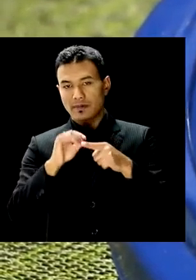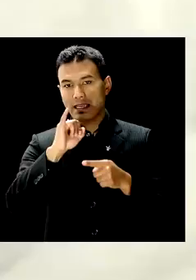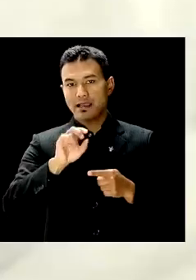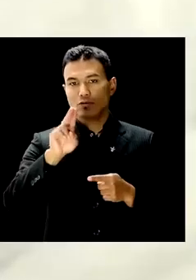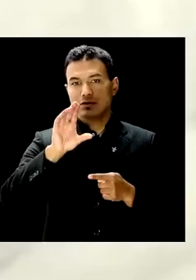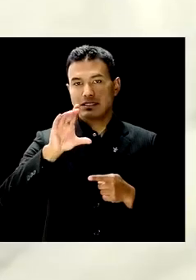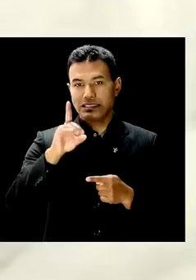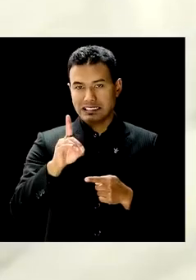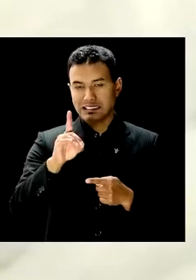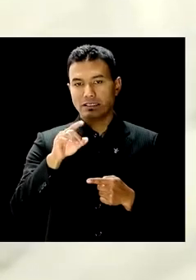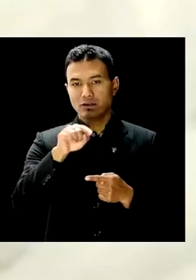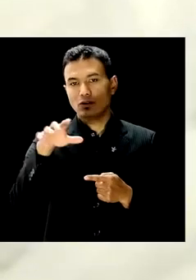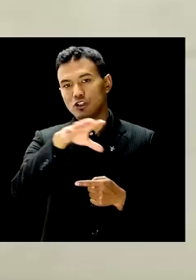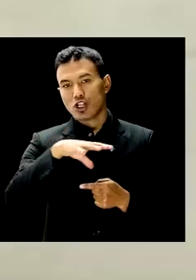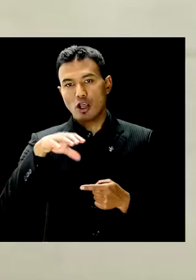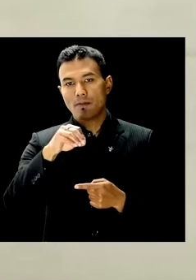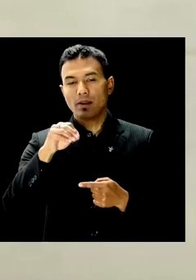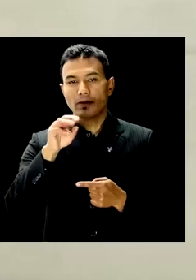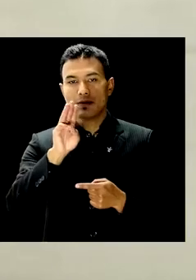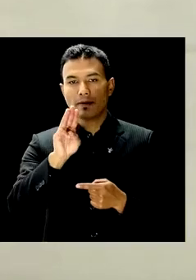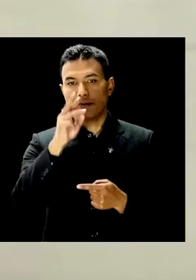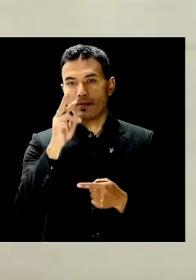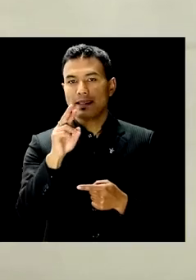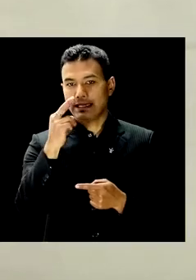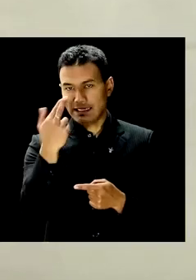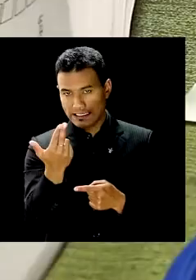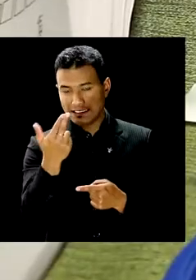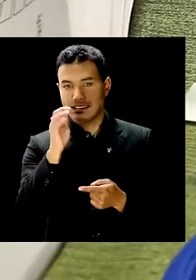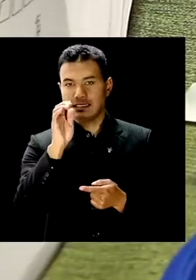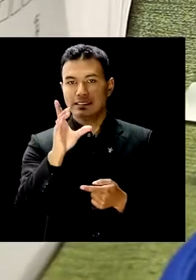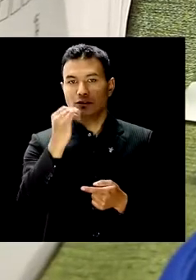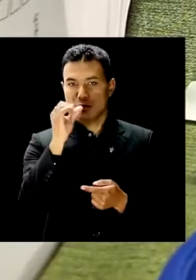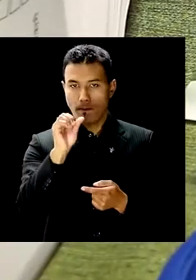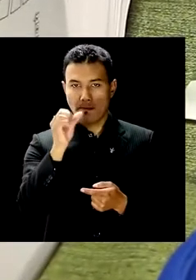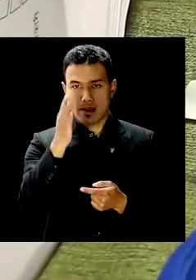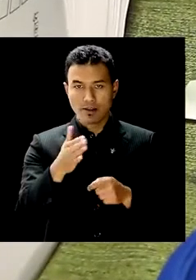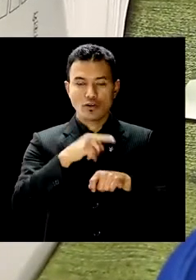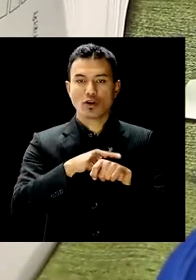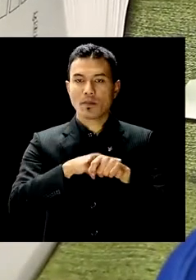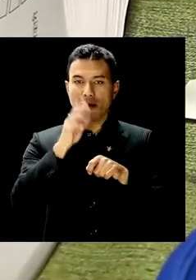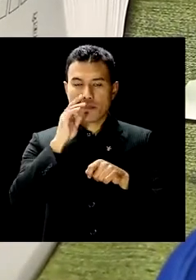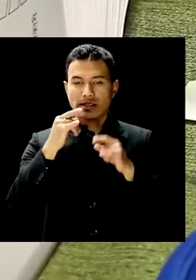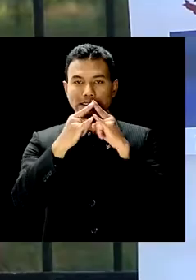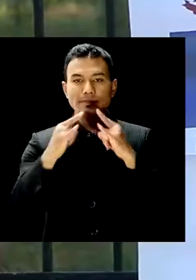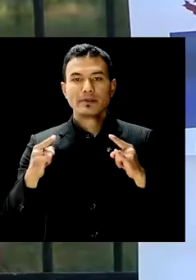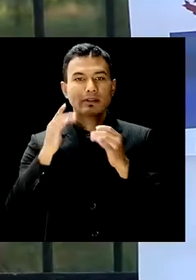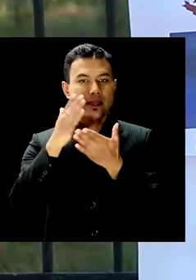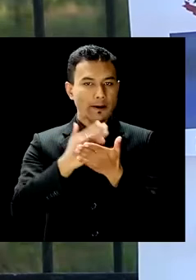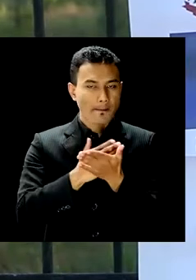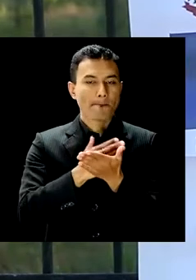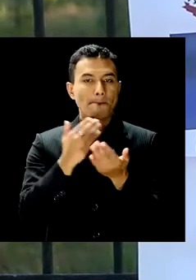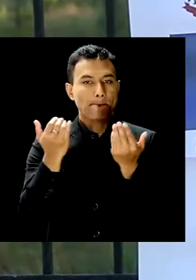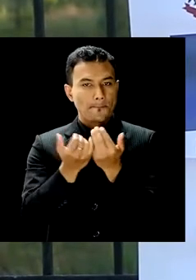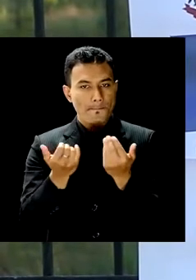आइसिडी भयो यिनीहरू सेवा चाहिँ मेरो स्टाफले पनि समय समयमा आएर यसो शिविर जस्तो कार्यक्रम